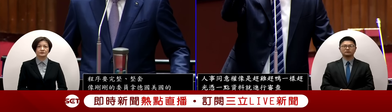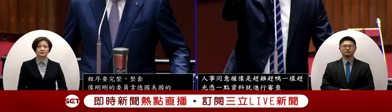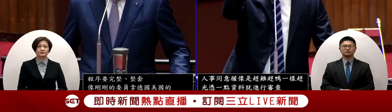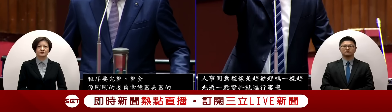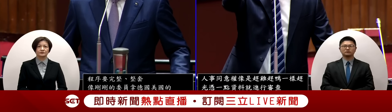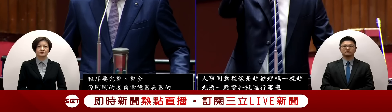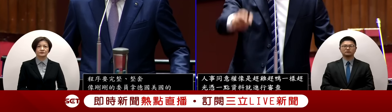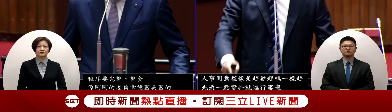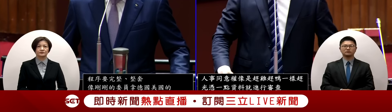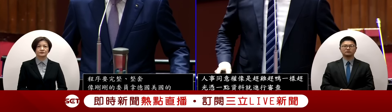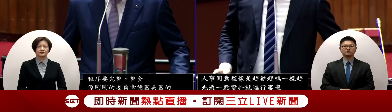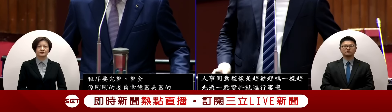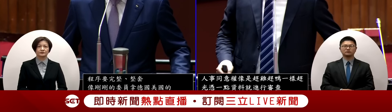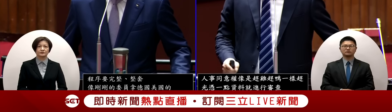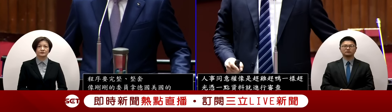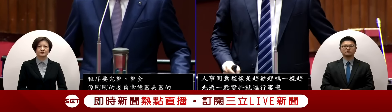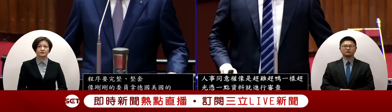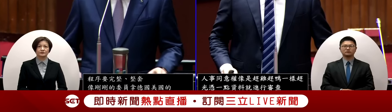深感不耻。